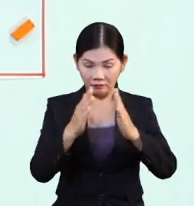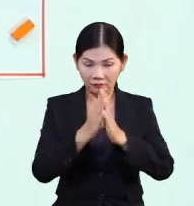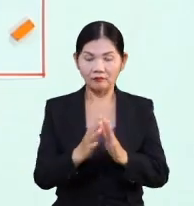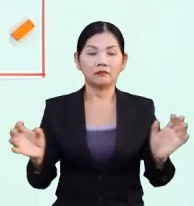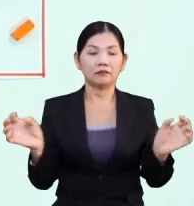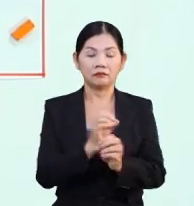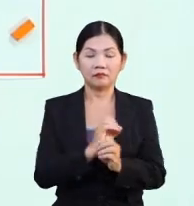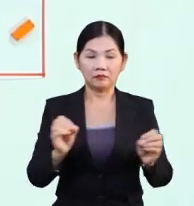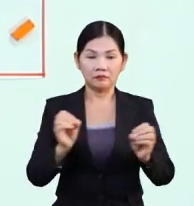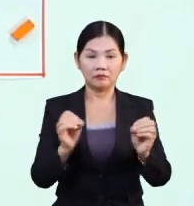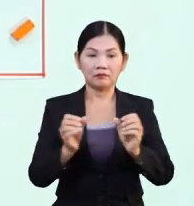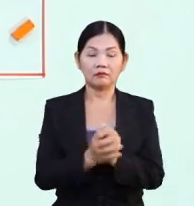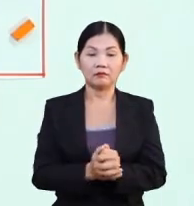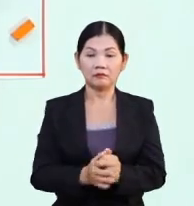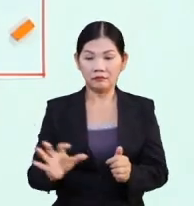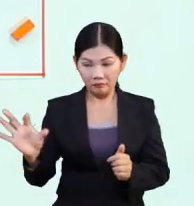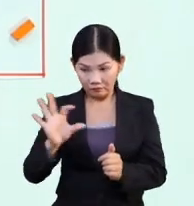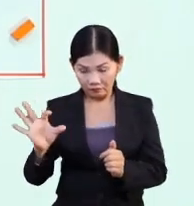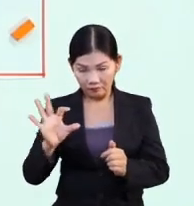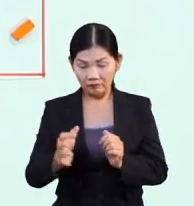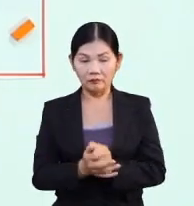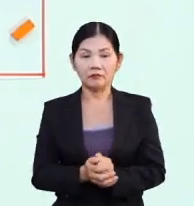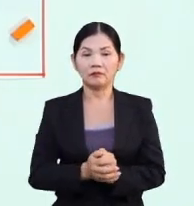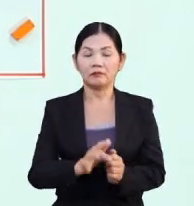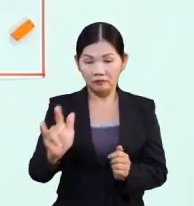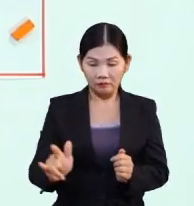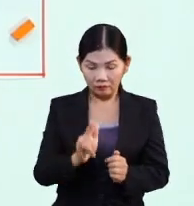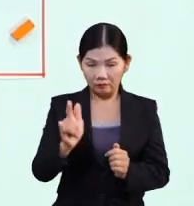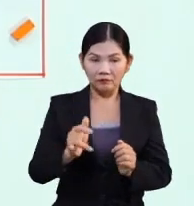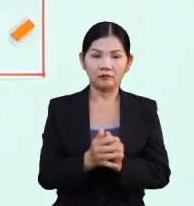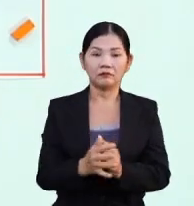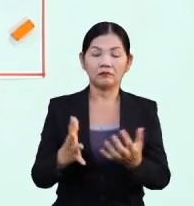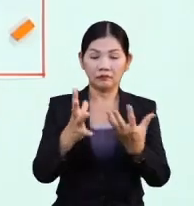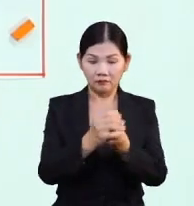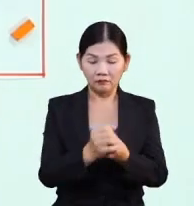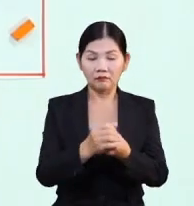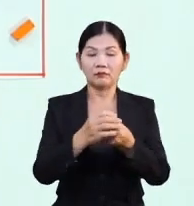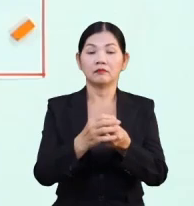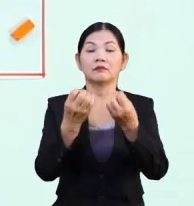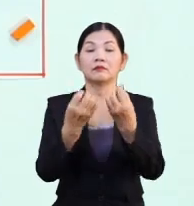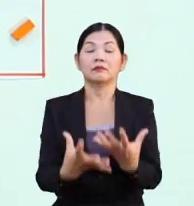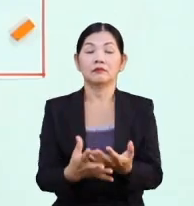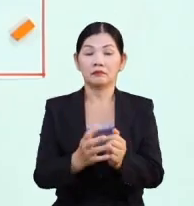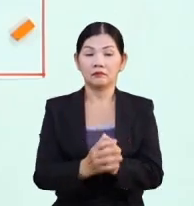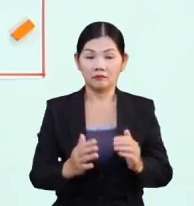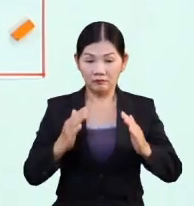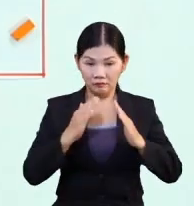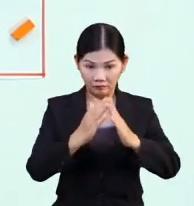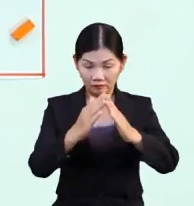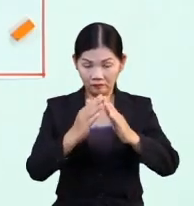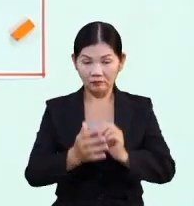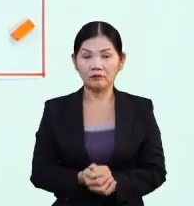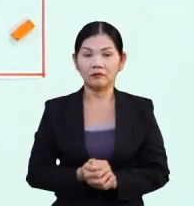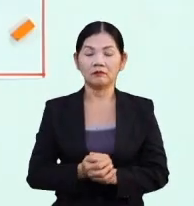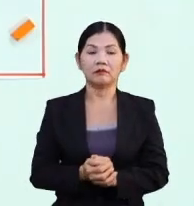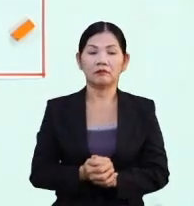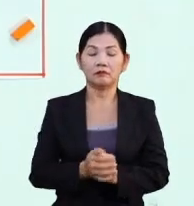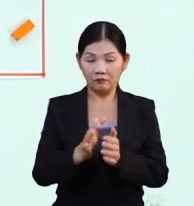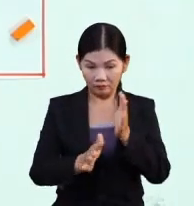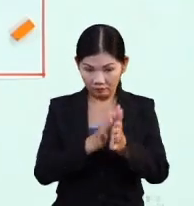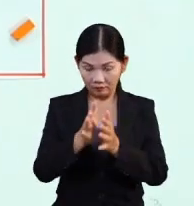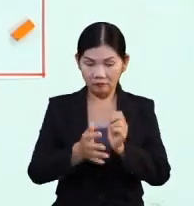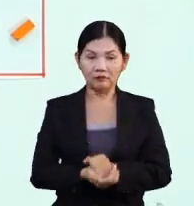ទាន់មានបង្គន់អនាម័យប្រើប្រាស់មានចំនួនប៉ុន្មានខ្នងចាំម្ដងទៀតណានៅគូអានម្ដ